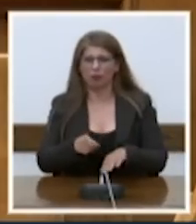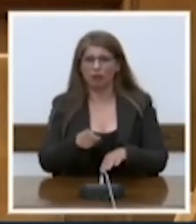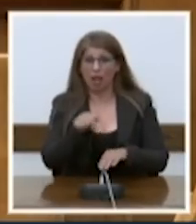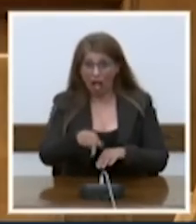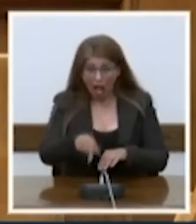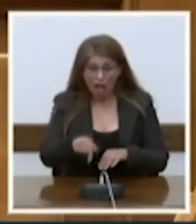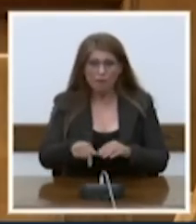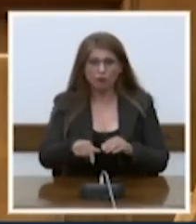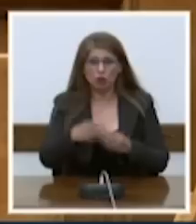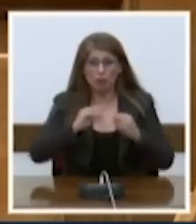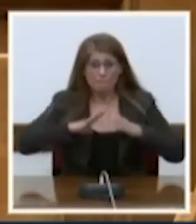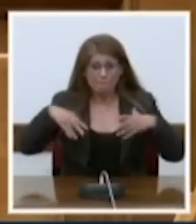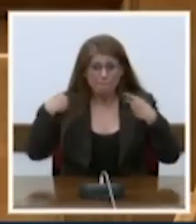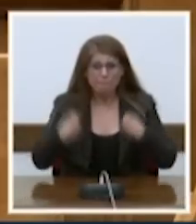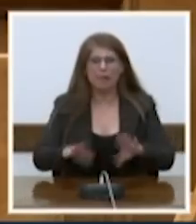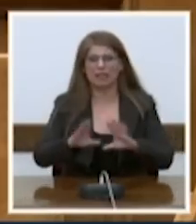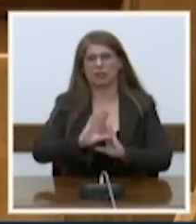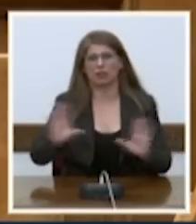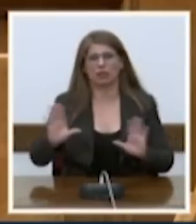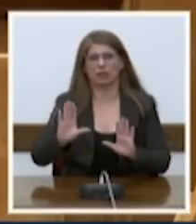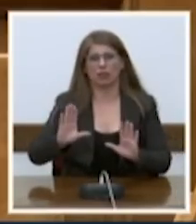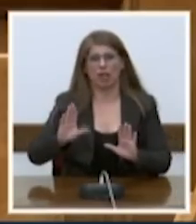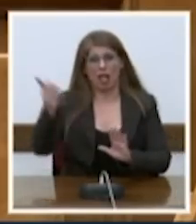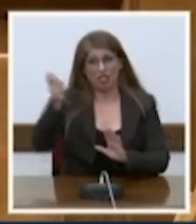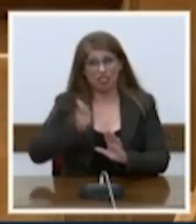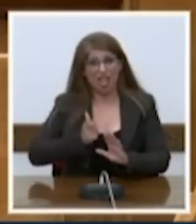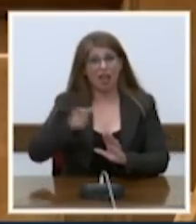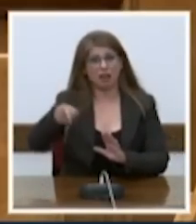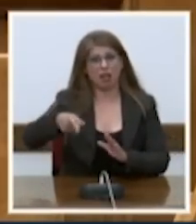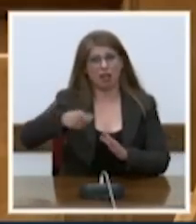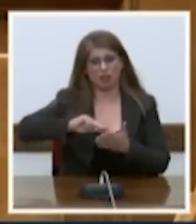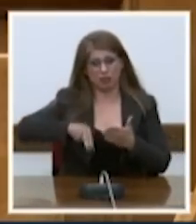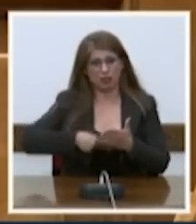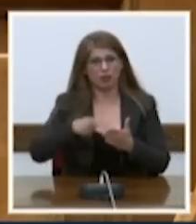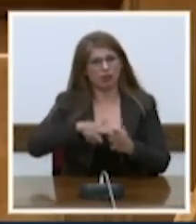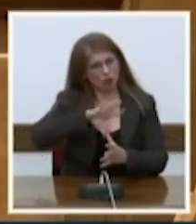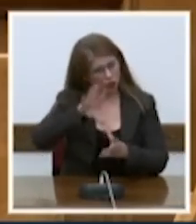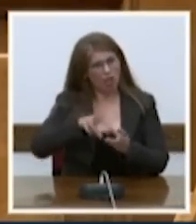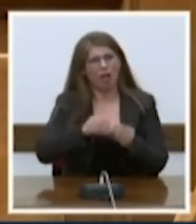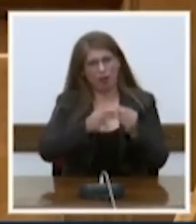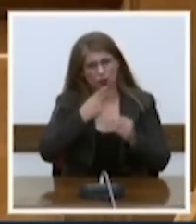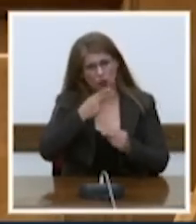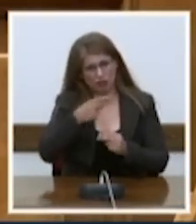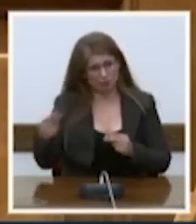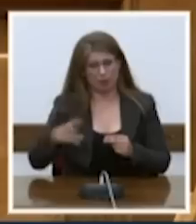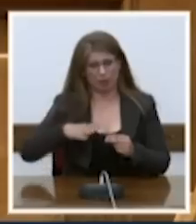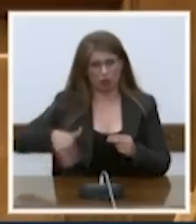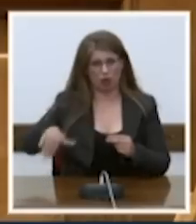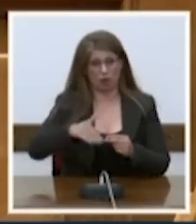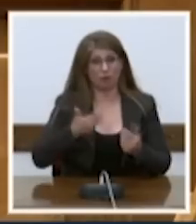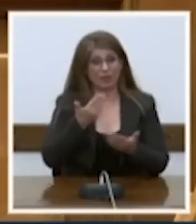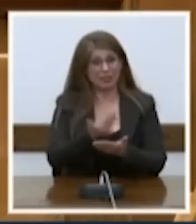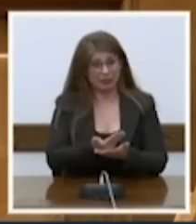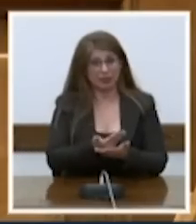νέα επέσχυντη δανειακή σύμβαση, με ό,τι συνεπάγεται αυτό για το λαό. Ζητάνε μάλιστα